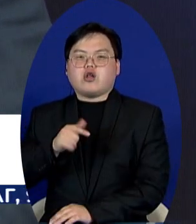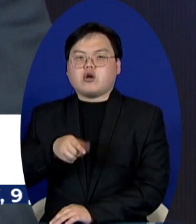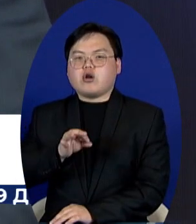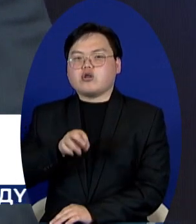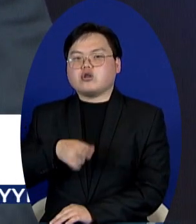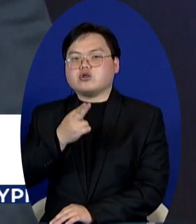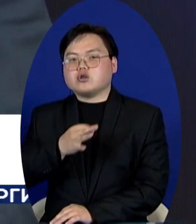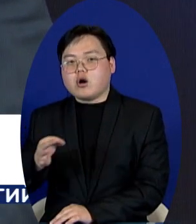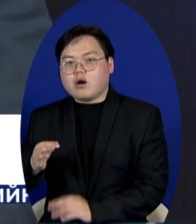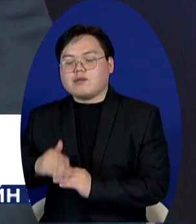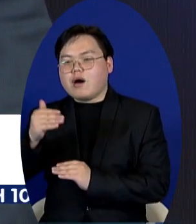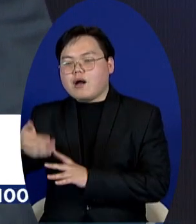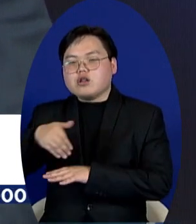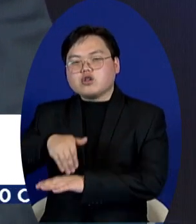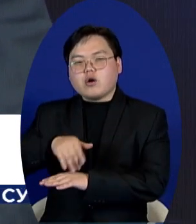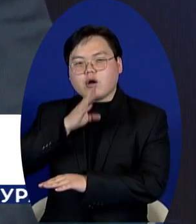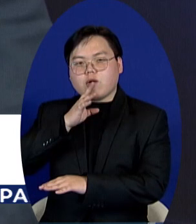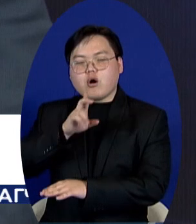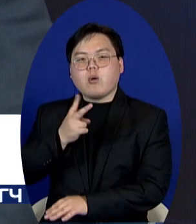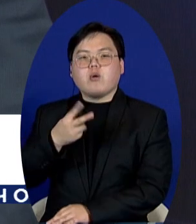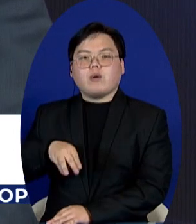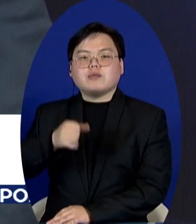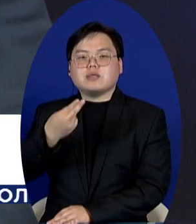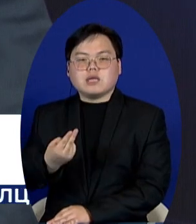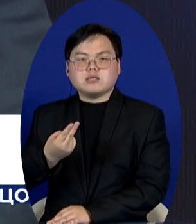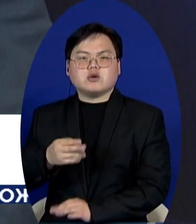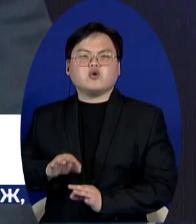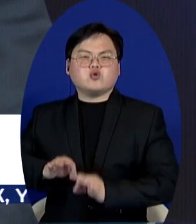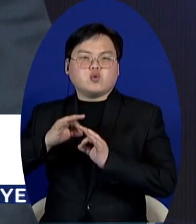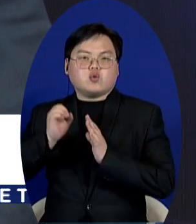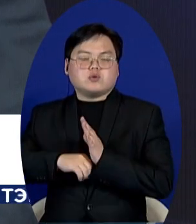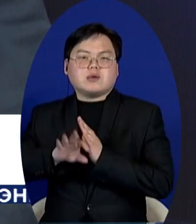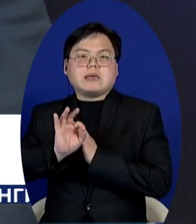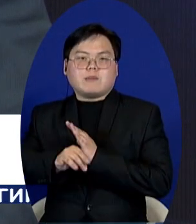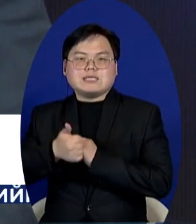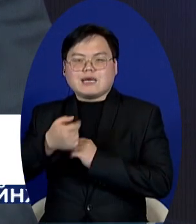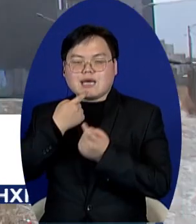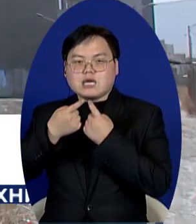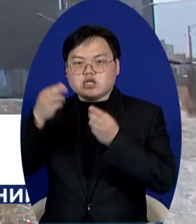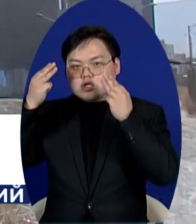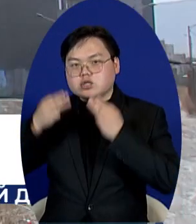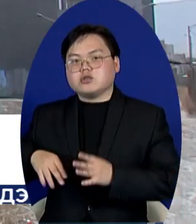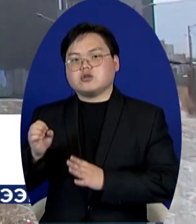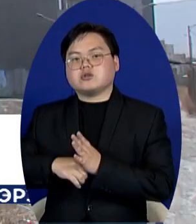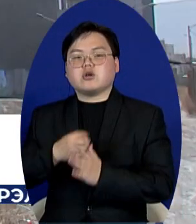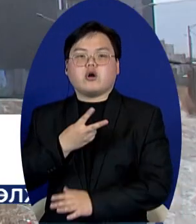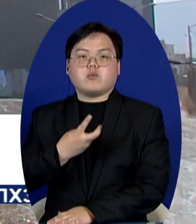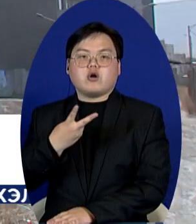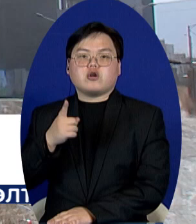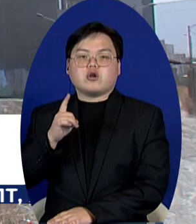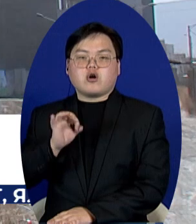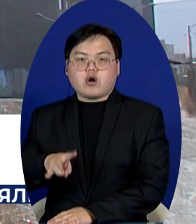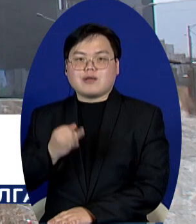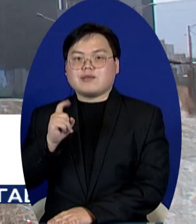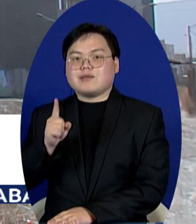цаашаа тогтвортой байхын тулд ямар бүтц илүү зүв бэ гэдгийг бол маш сайн ярьж шийдэх хэрэгтэй. 2021 онд нэг их найт